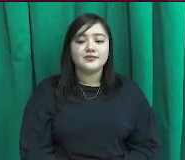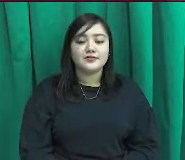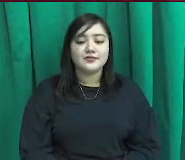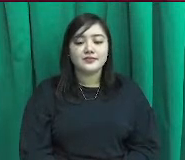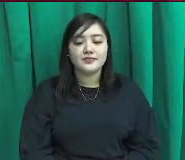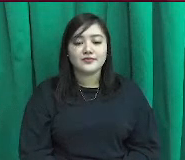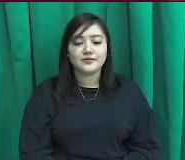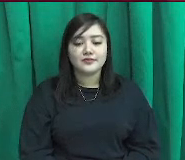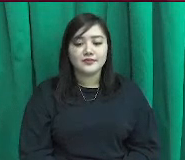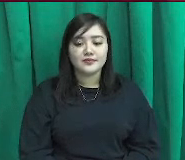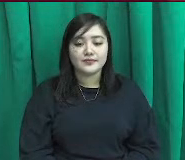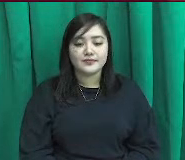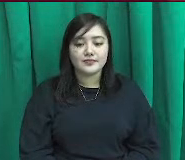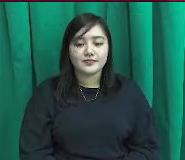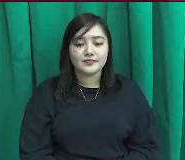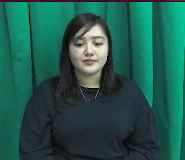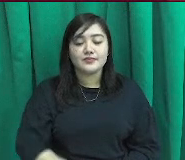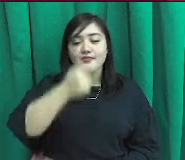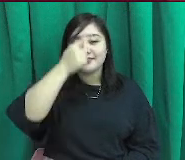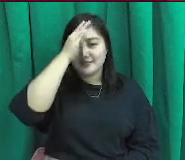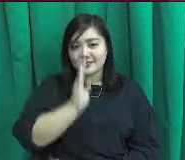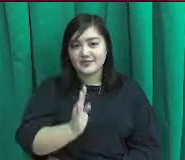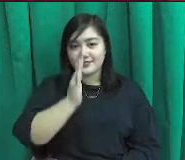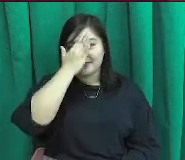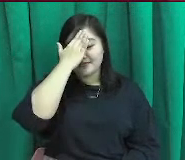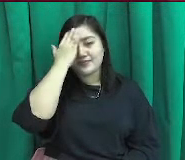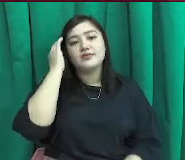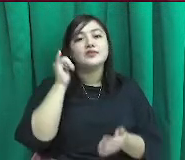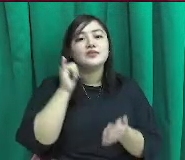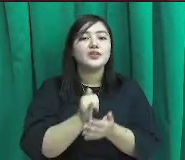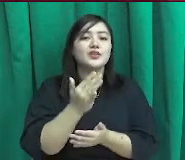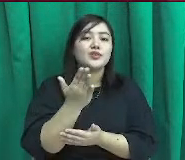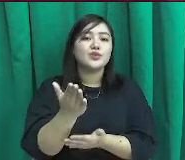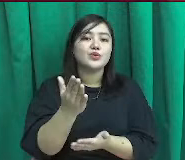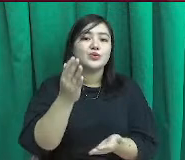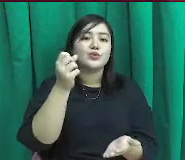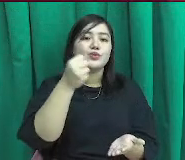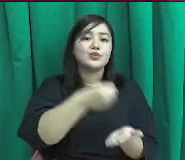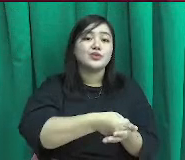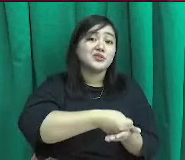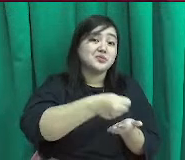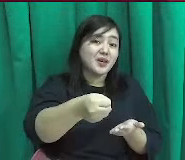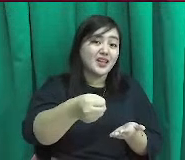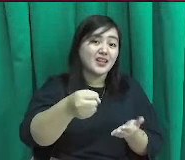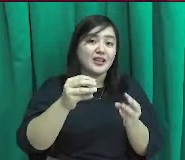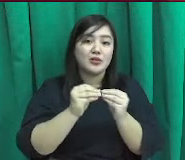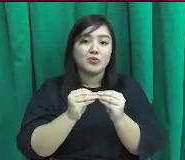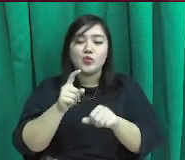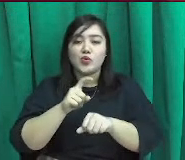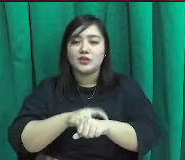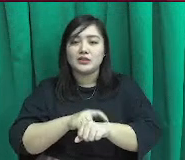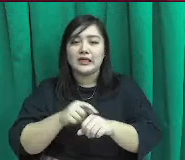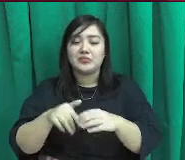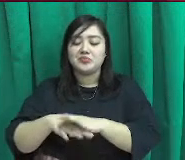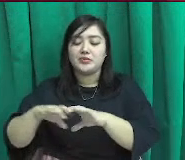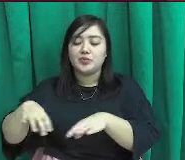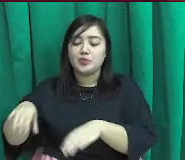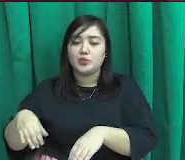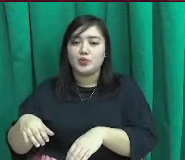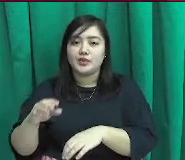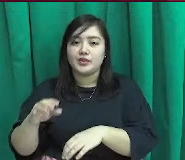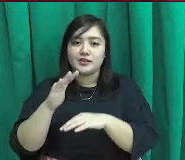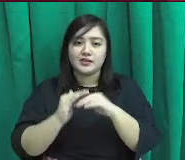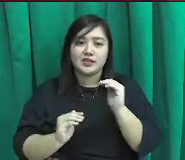Amen. Yeah. Alam kasi ng Diyos na mas matagal ang panahon natin, mas matagal ang panahon nating magtrabaho para sa pamilya natin